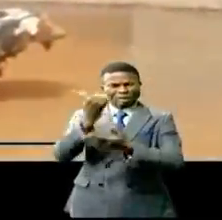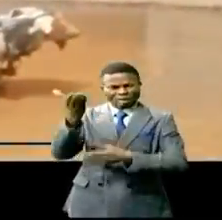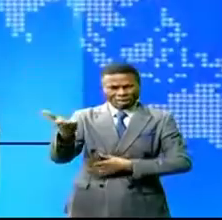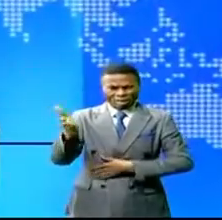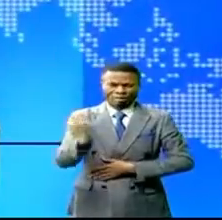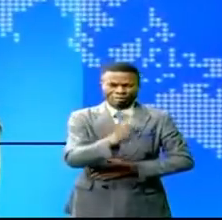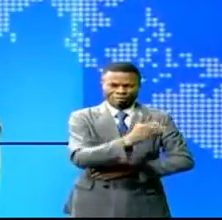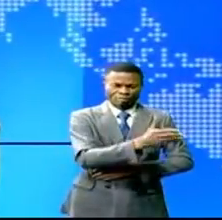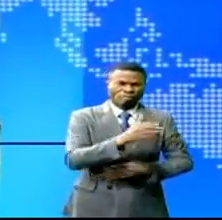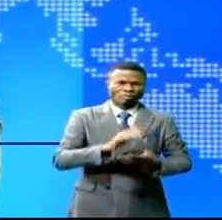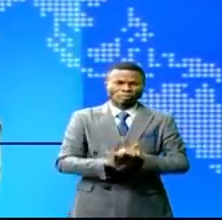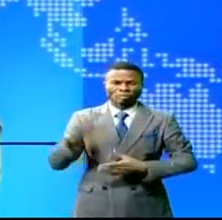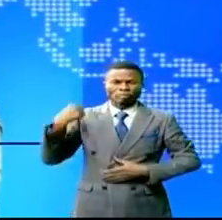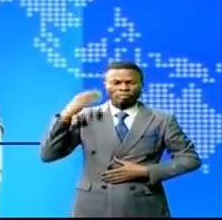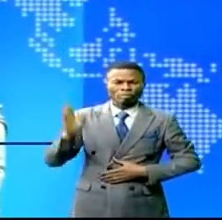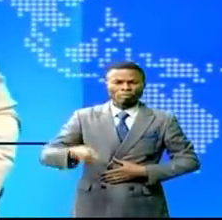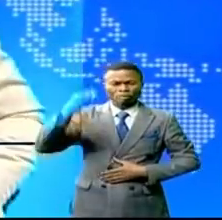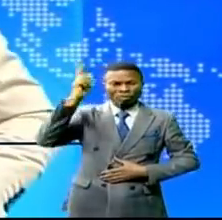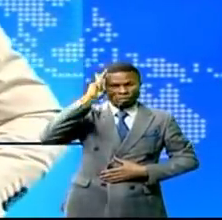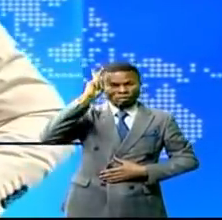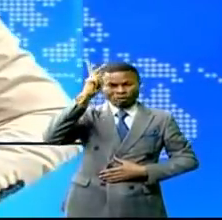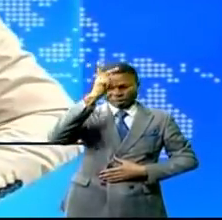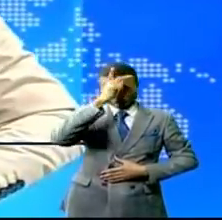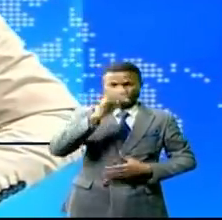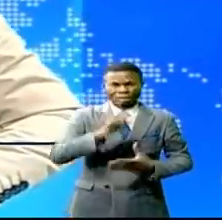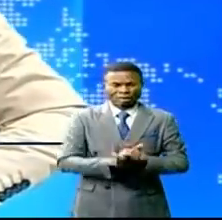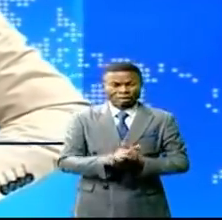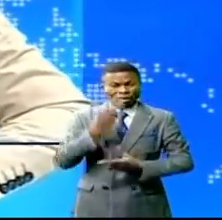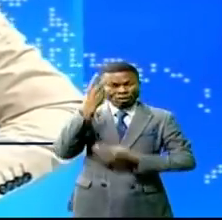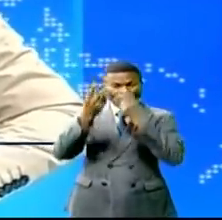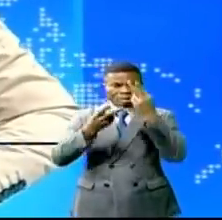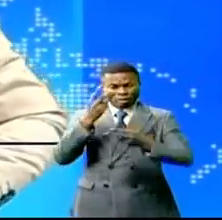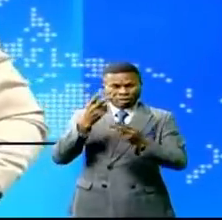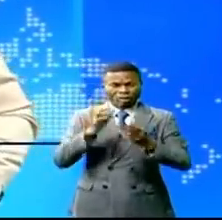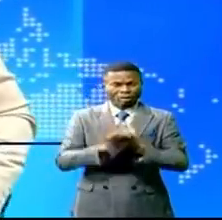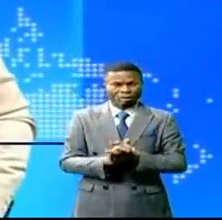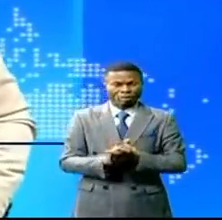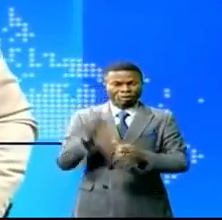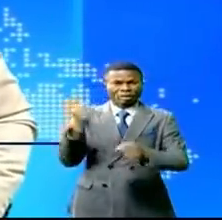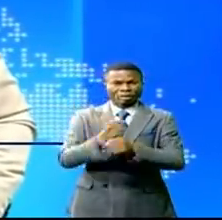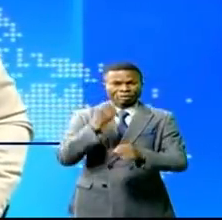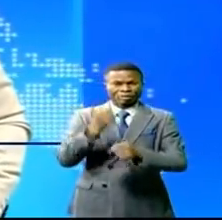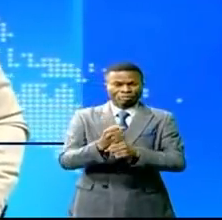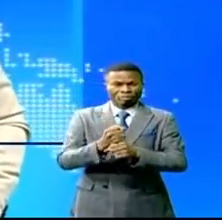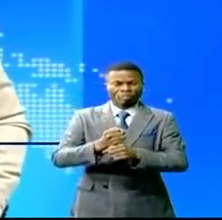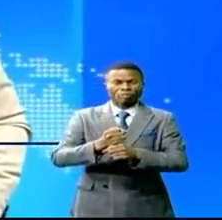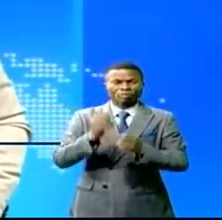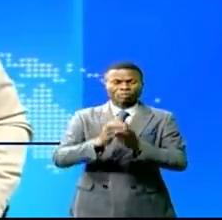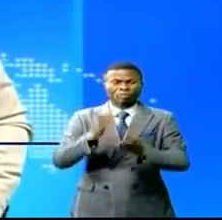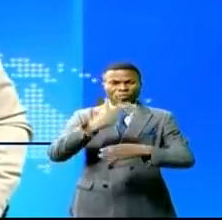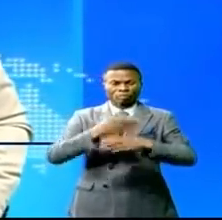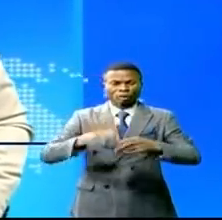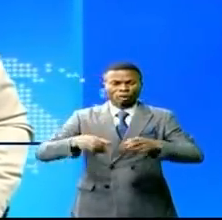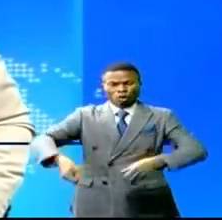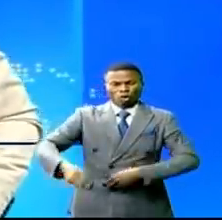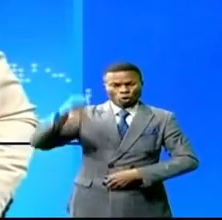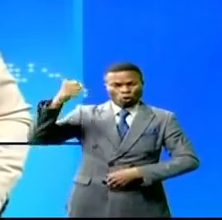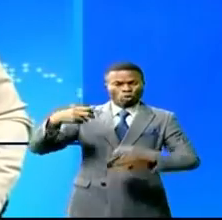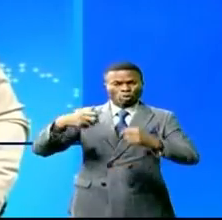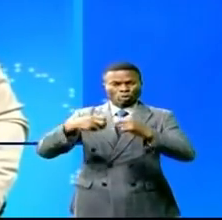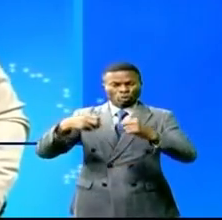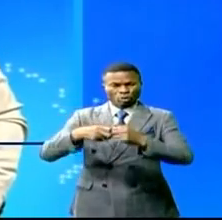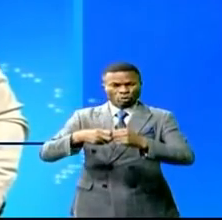le gouverneur du katanga a inspecté il y à peu les travaux d'installation des transformateurs électriques